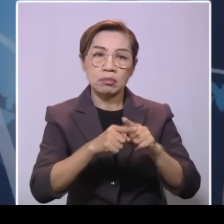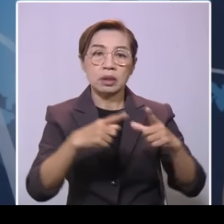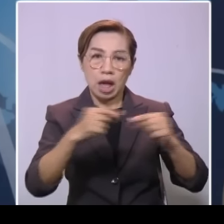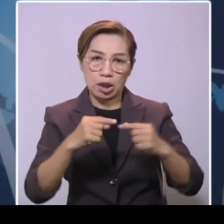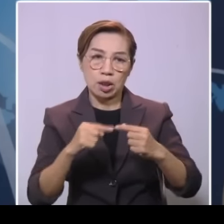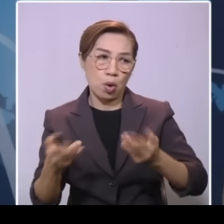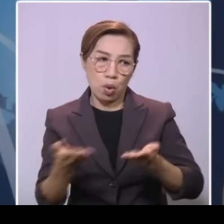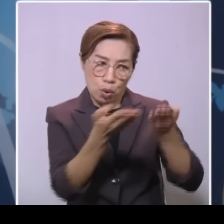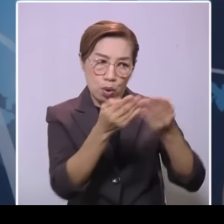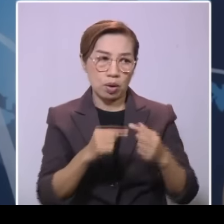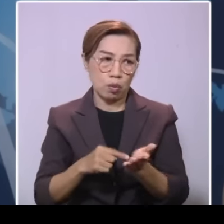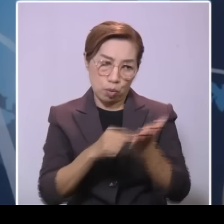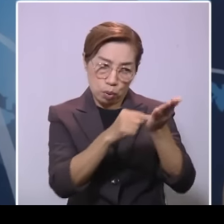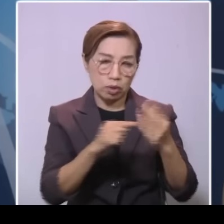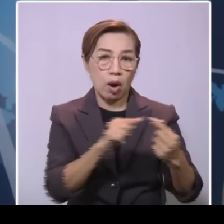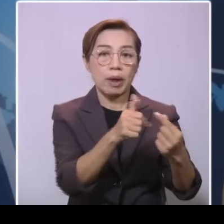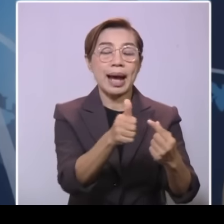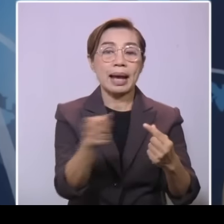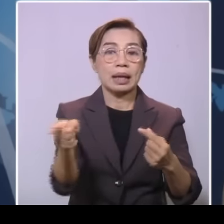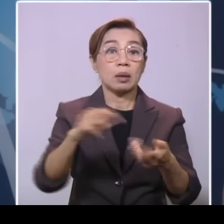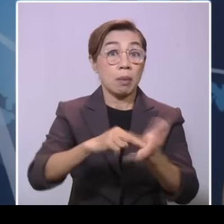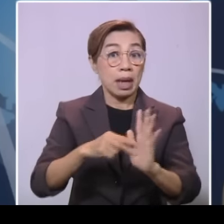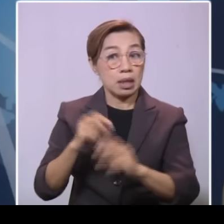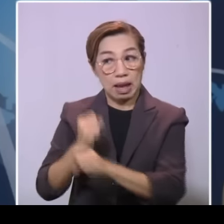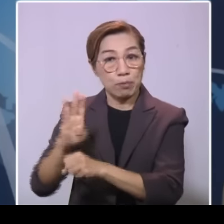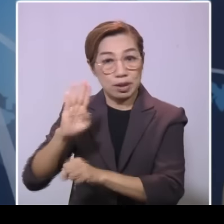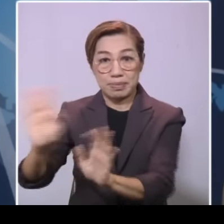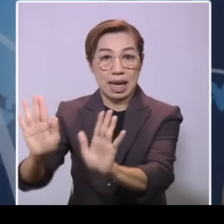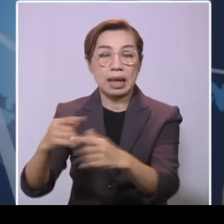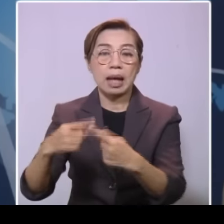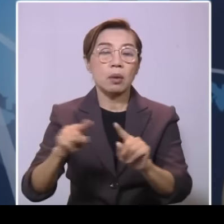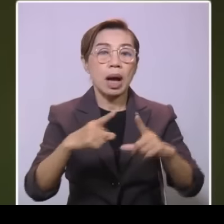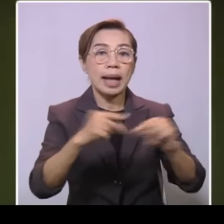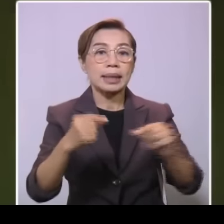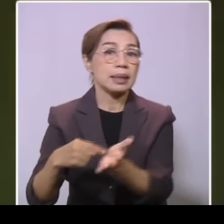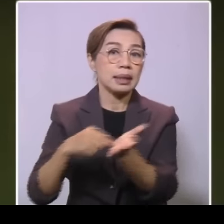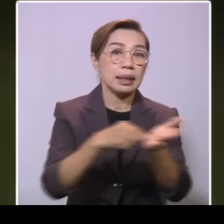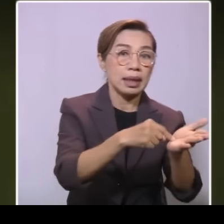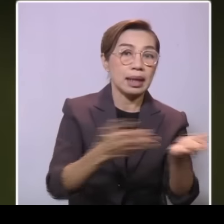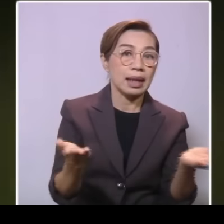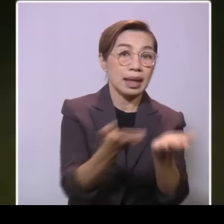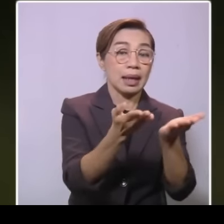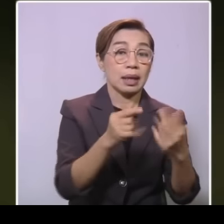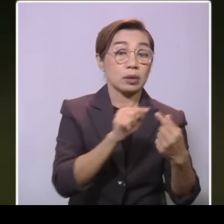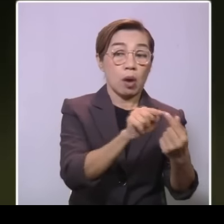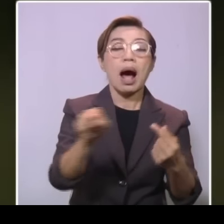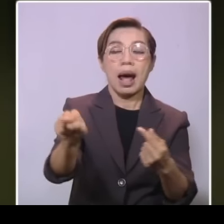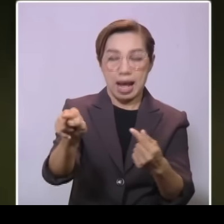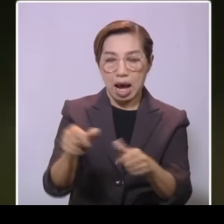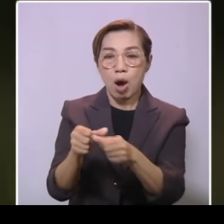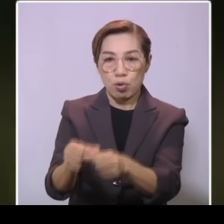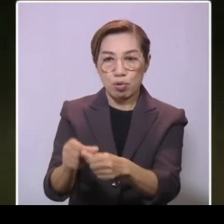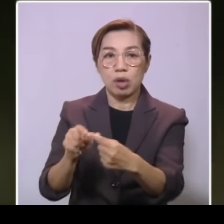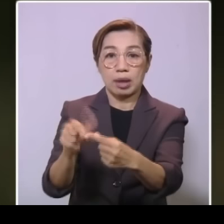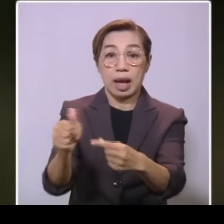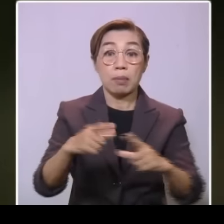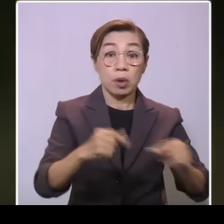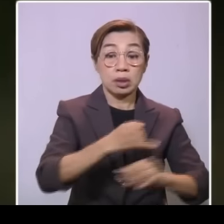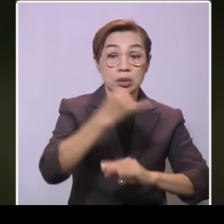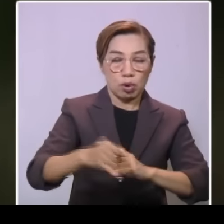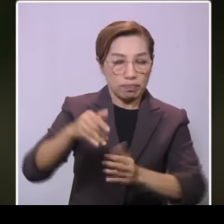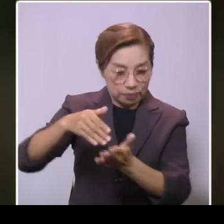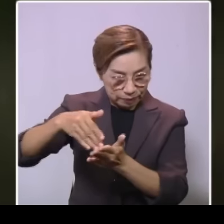ครับ แต่ไม่ใช่การอยู่ต่อเพื่อประกอบธุรกิจนะคะและหลังจากนั้นตำรวจตม.ก็จะมีการผลักดันกลับประเทศต่อไป